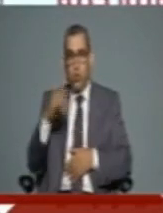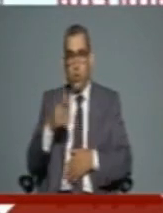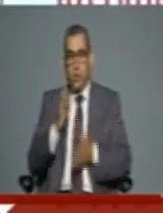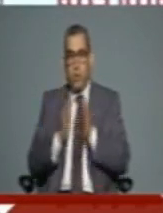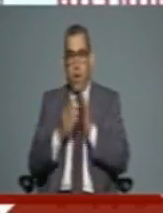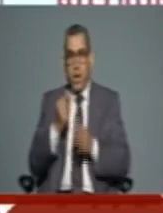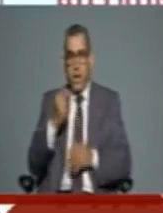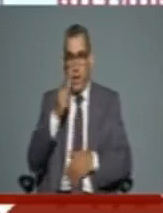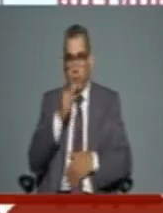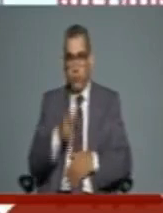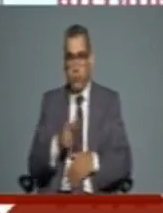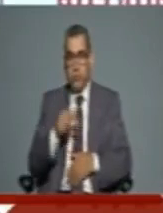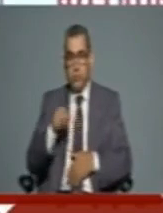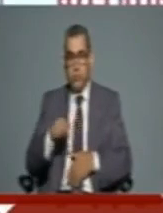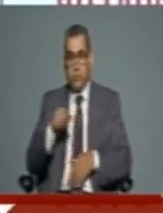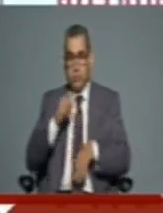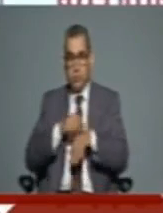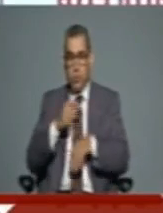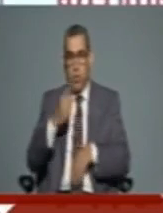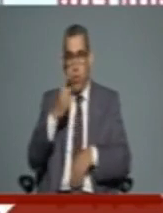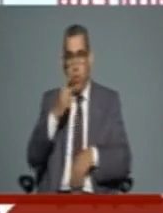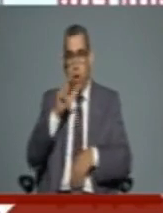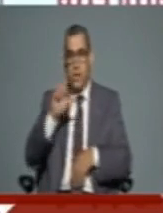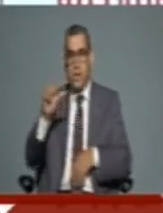18.5 مليار جنيه، النهاردة